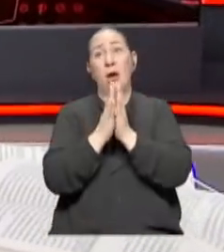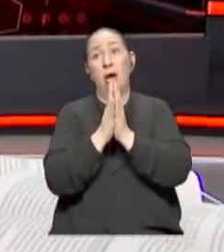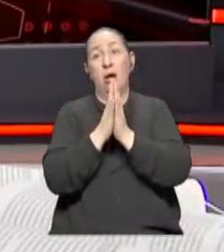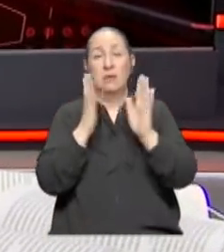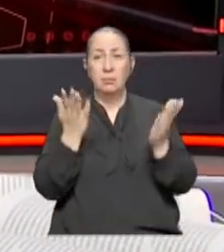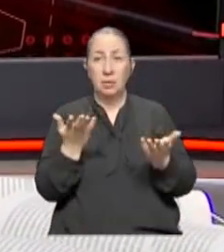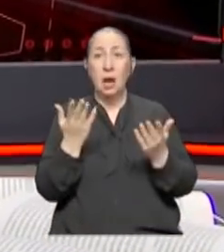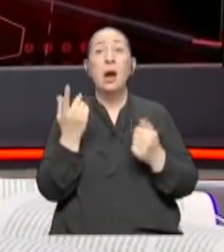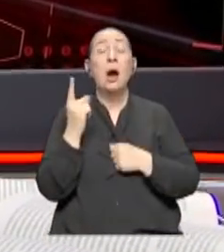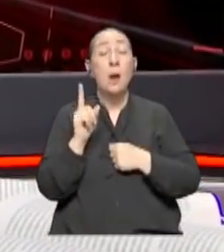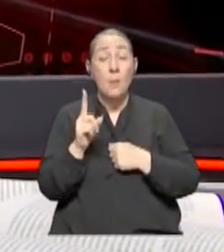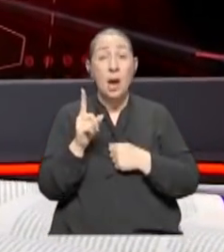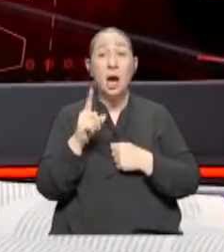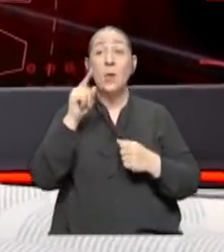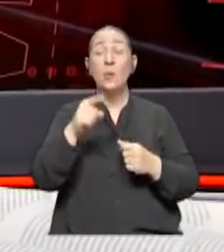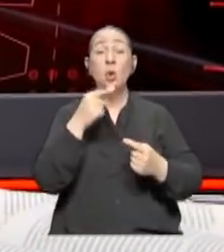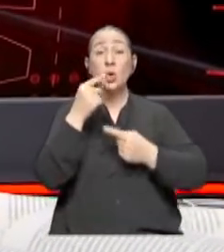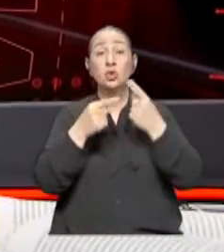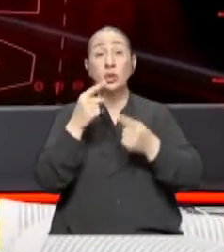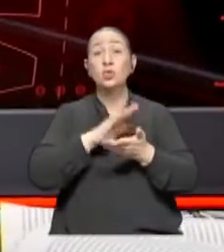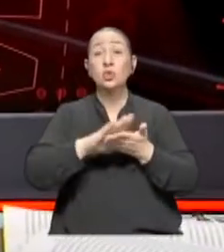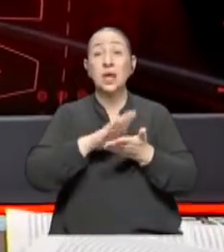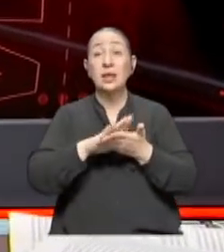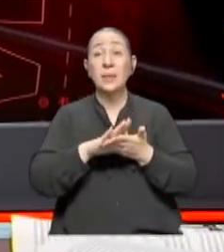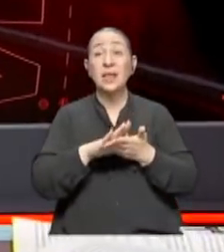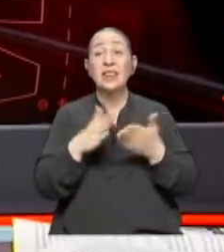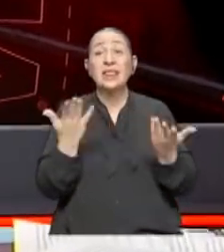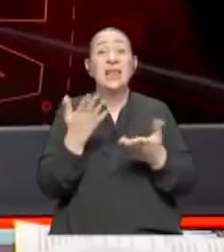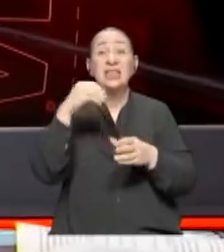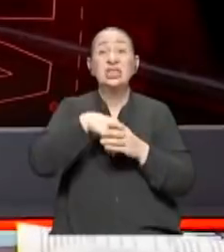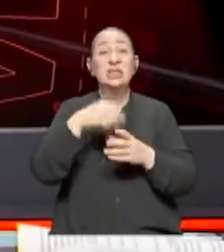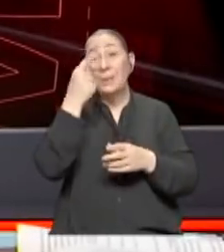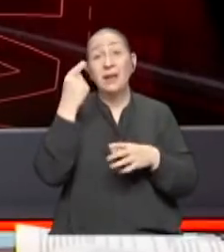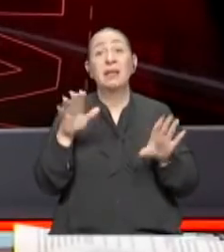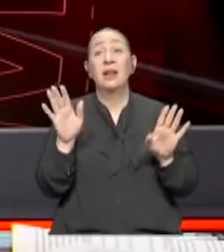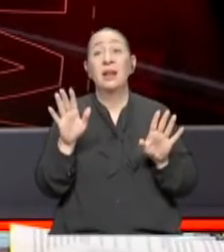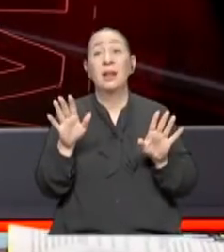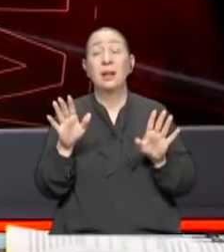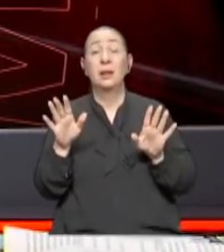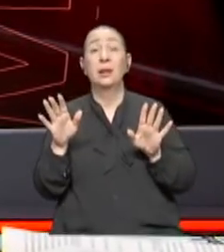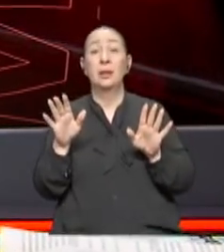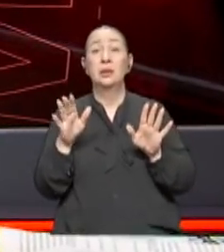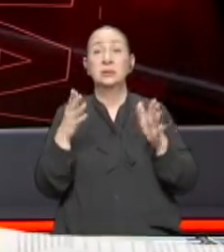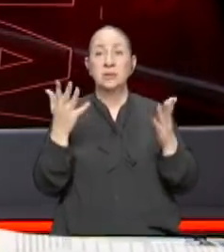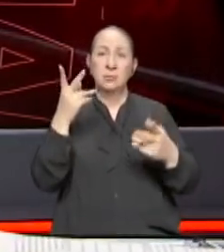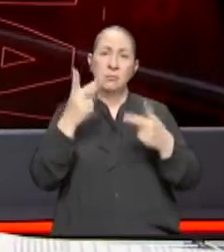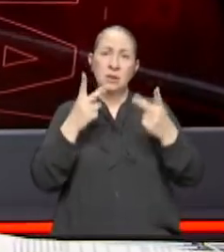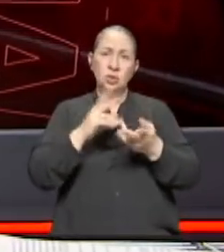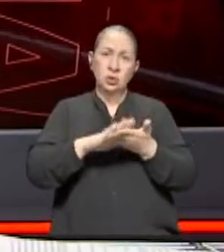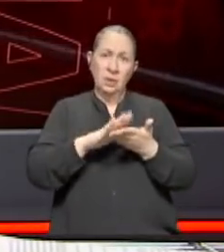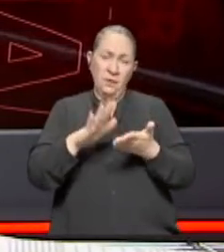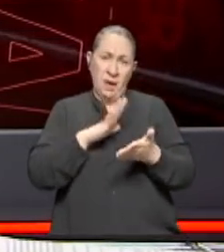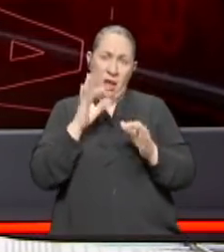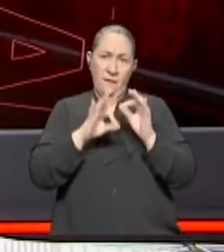zaten. Fakat bu bahsi geçen düzenlemenin ne içerdiği belli değil. Zaten bir takım düzenlemeler